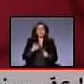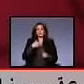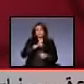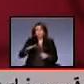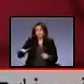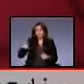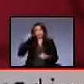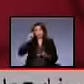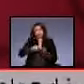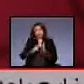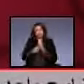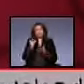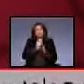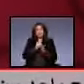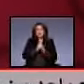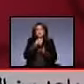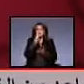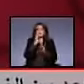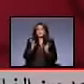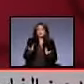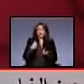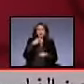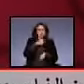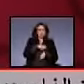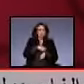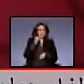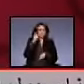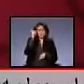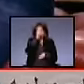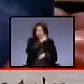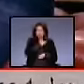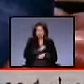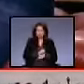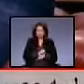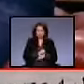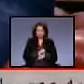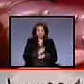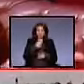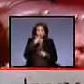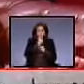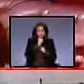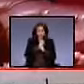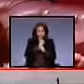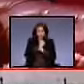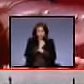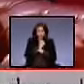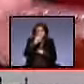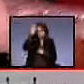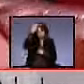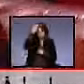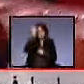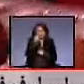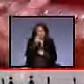ازاي؟ هيتعلموا ازاي؟ هياكلوا منين؟ انت دخلك كله من شغلك. راس مالنا احنا